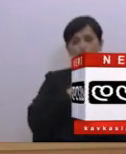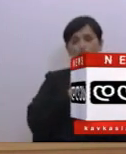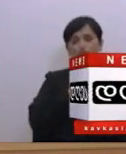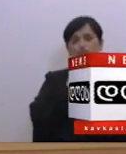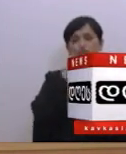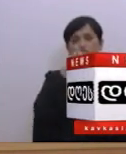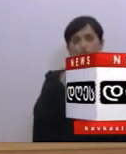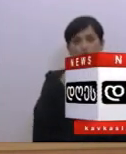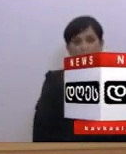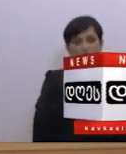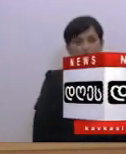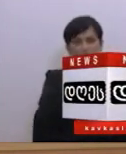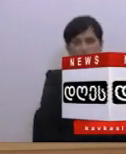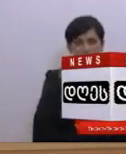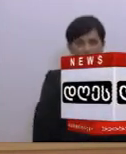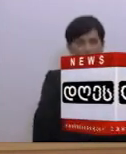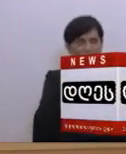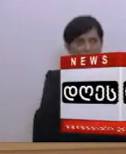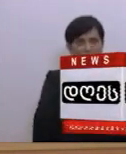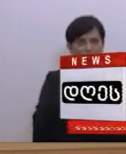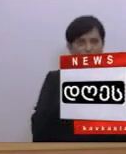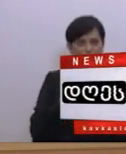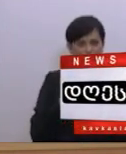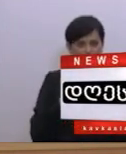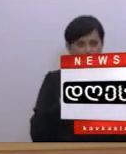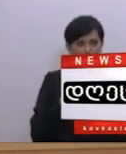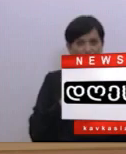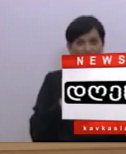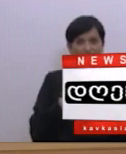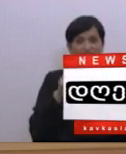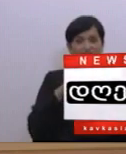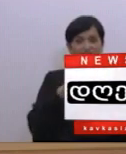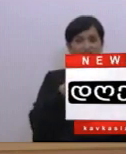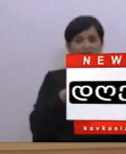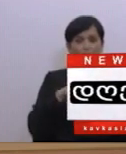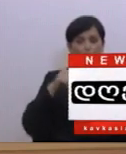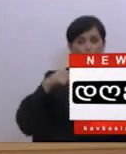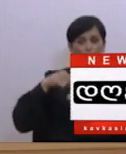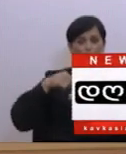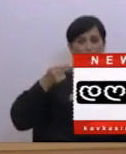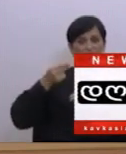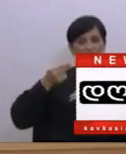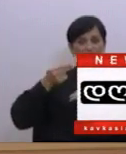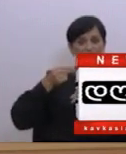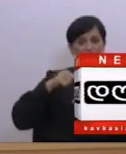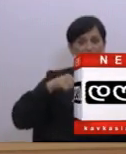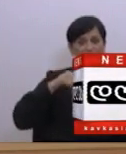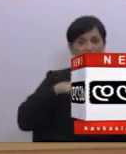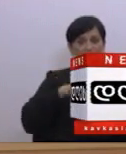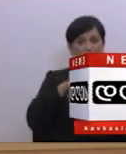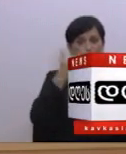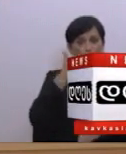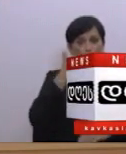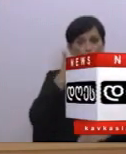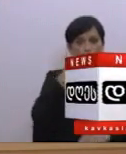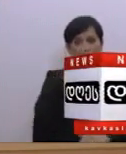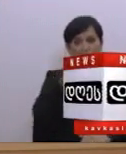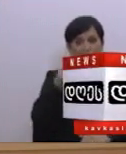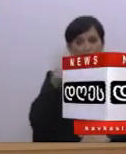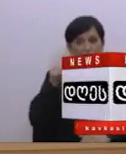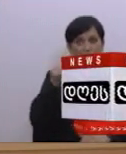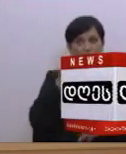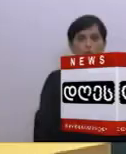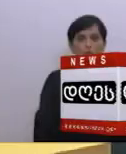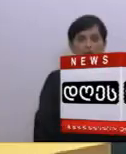აღარ ჯერა იმ ადამიანს, რომ თქვენ საბიუჯეტო სახსრები დახარჯეთ იმაში, რომ 30 ადამიანი იქ იმ დღეს